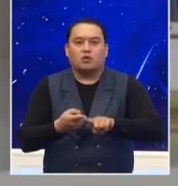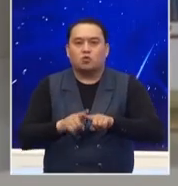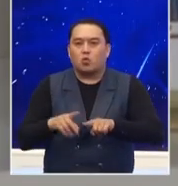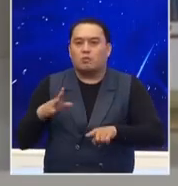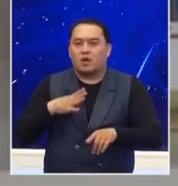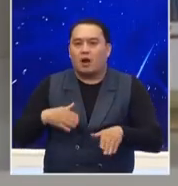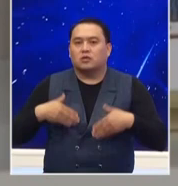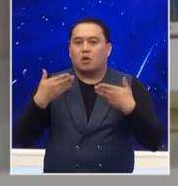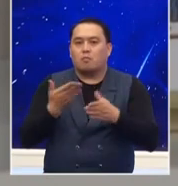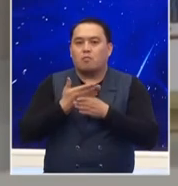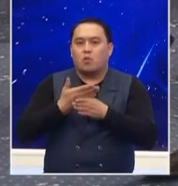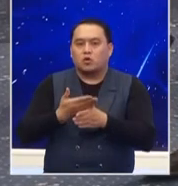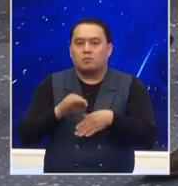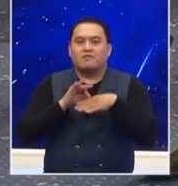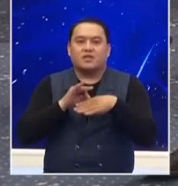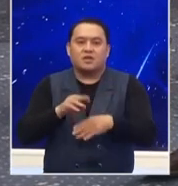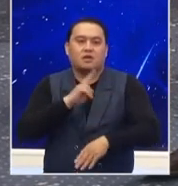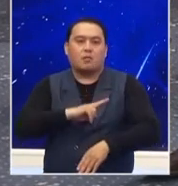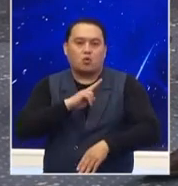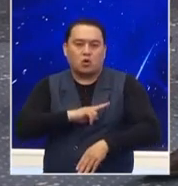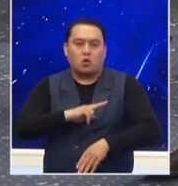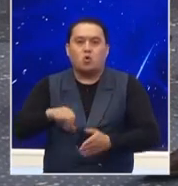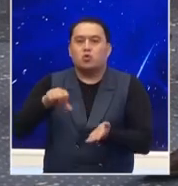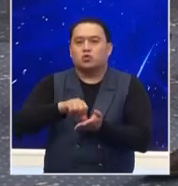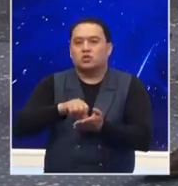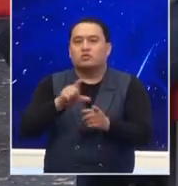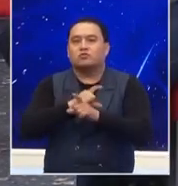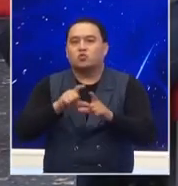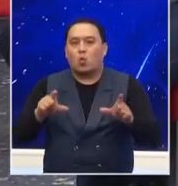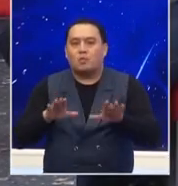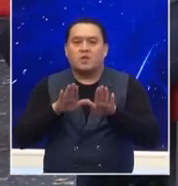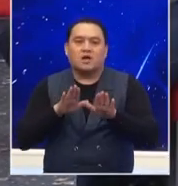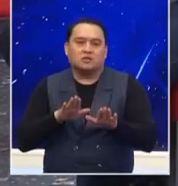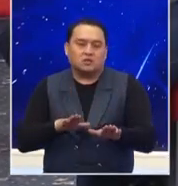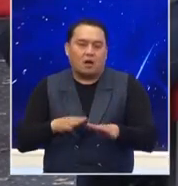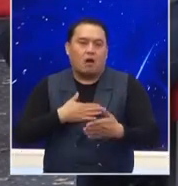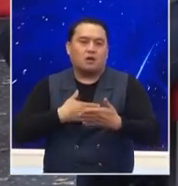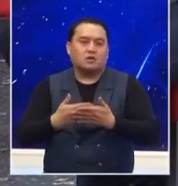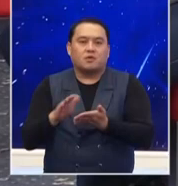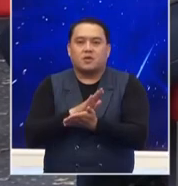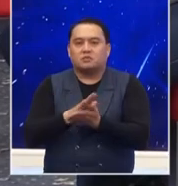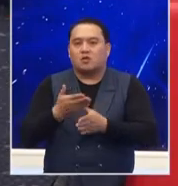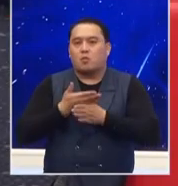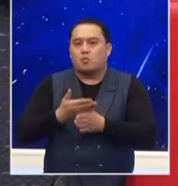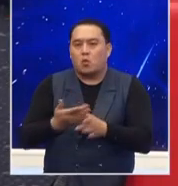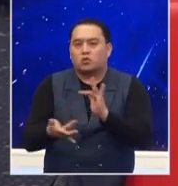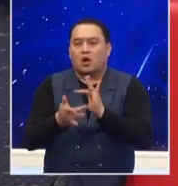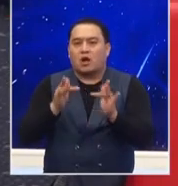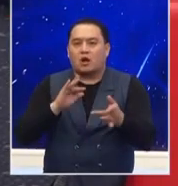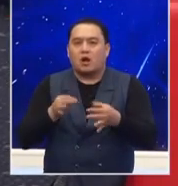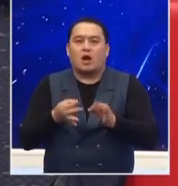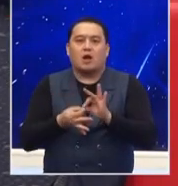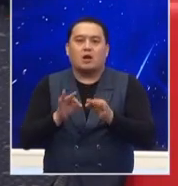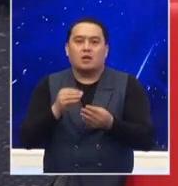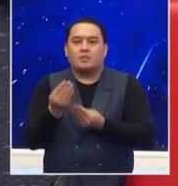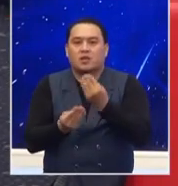организациями, которые оказали помощь в проведенной работе. Для учащихся школ сельской местности волонтеры организовали